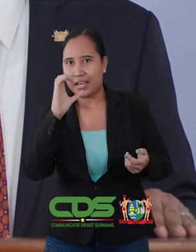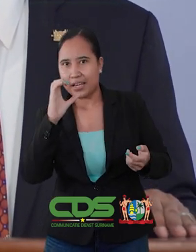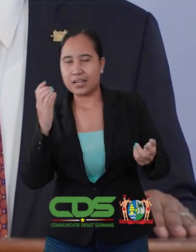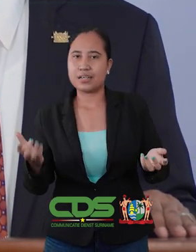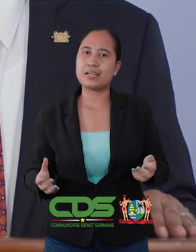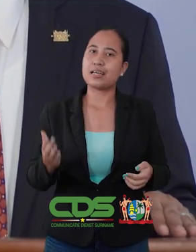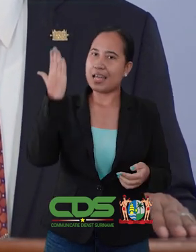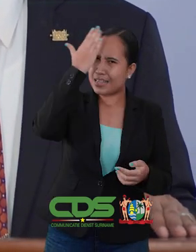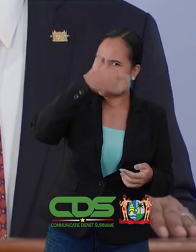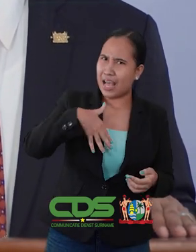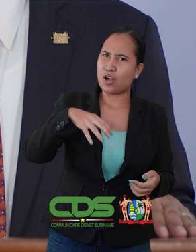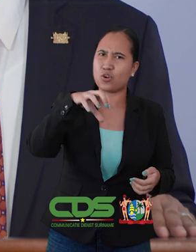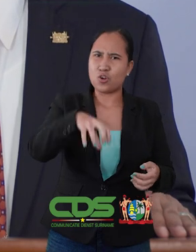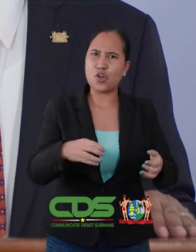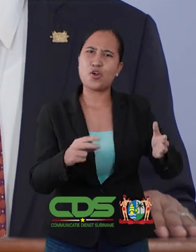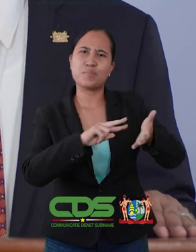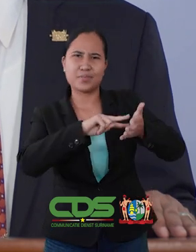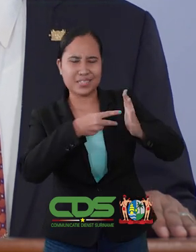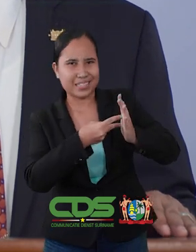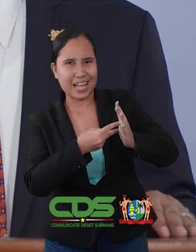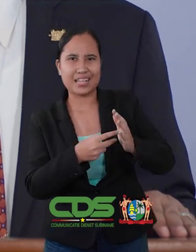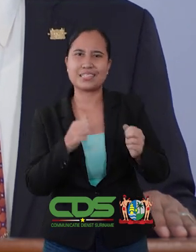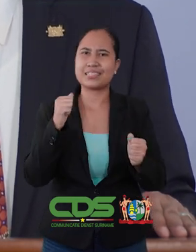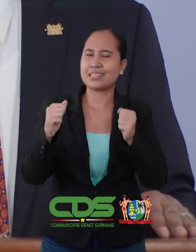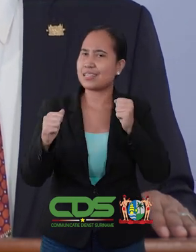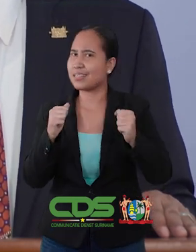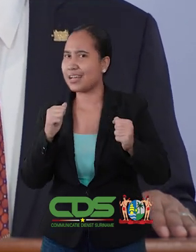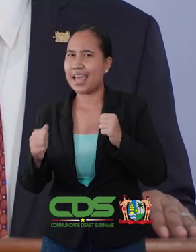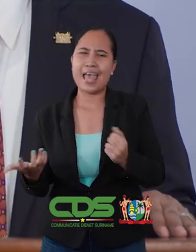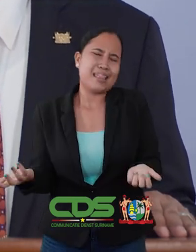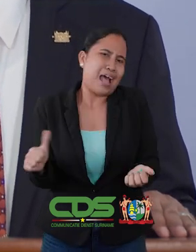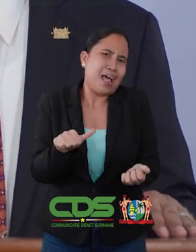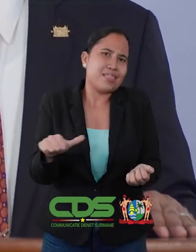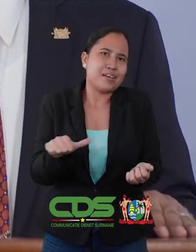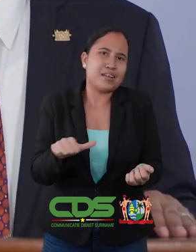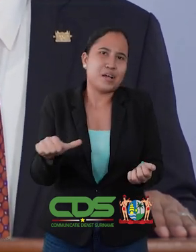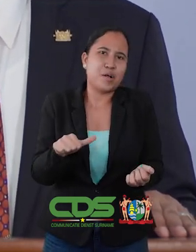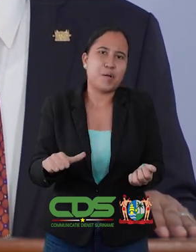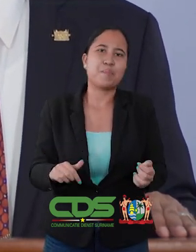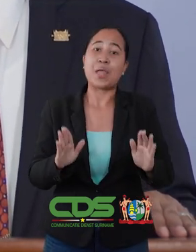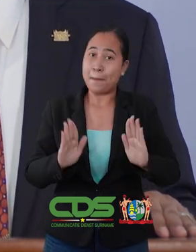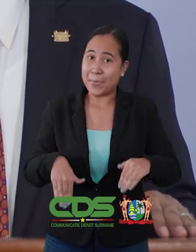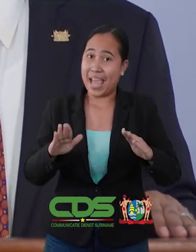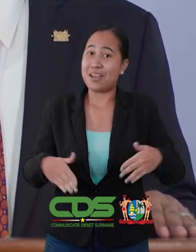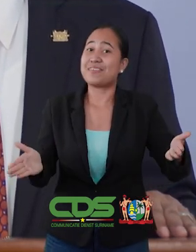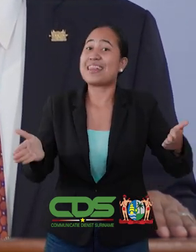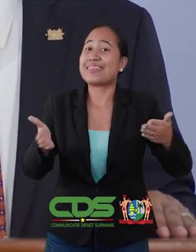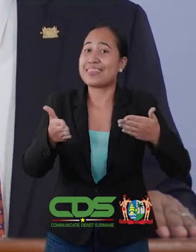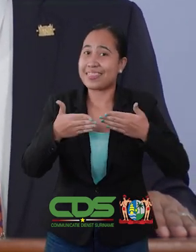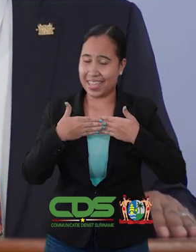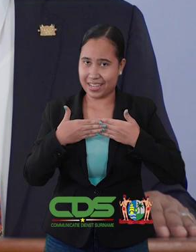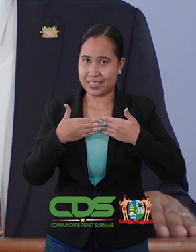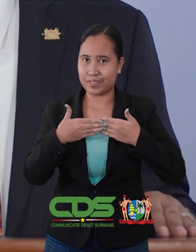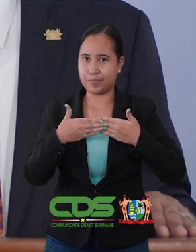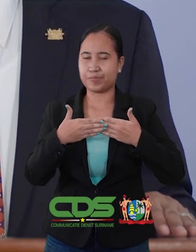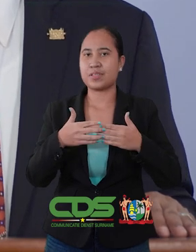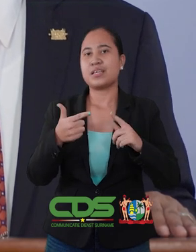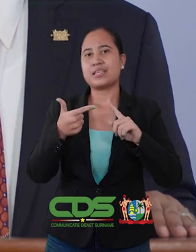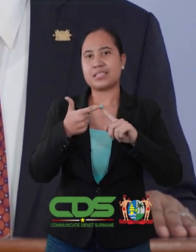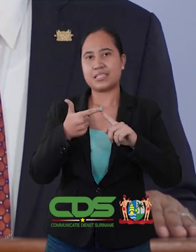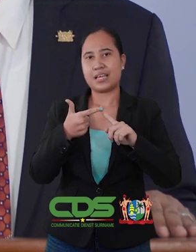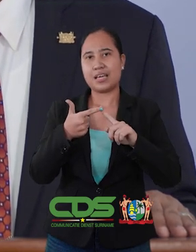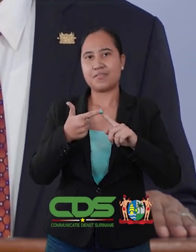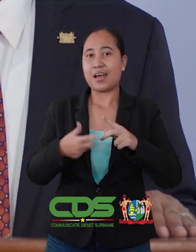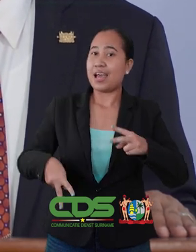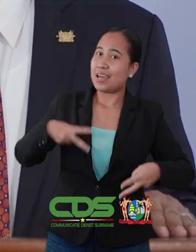bars, nachtclubs, dansings, discotheken en dergelijke blijven gesloten. Maatregel